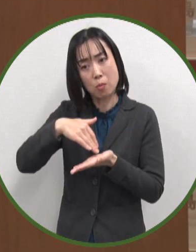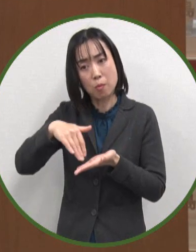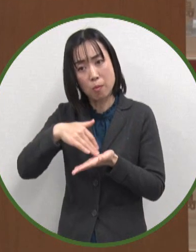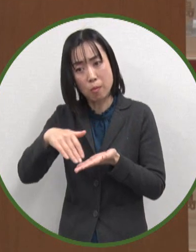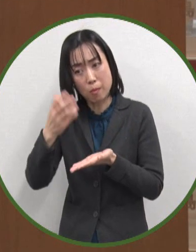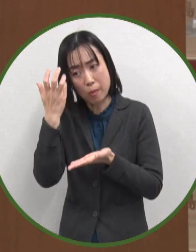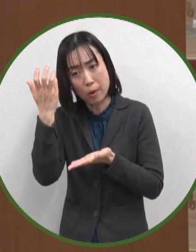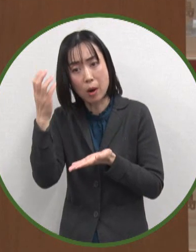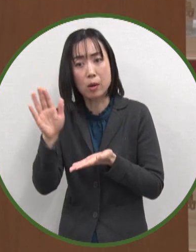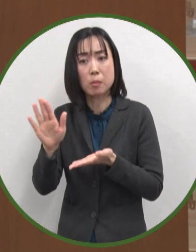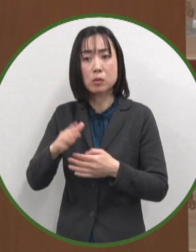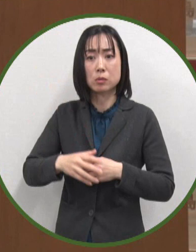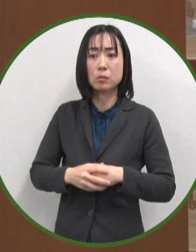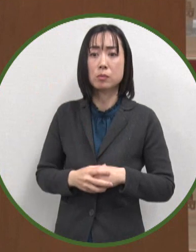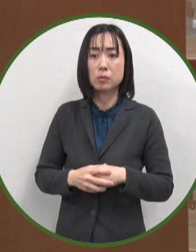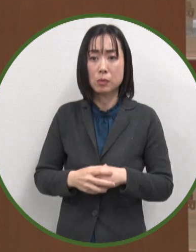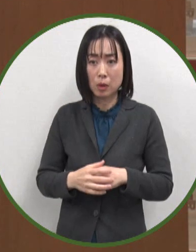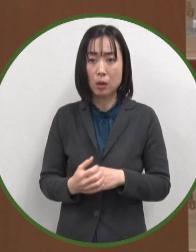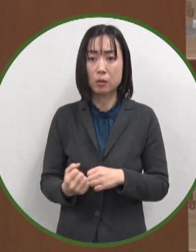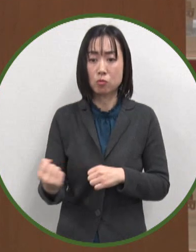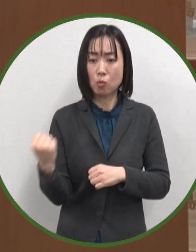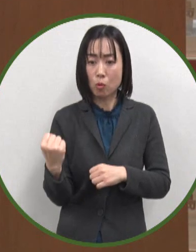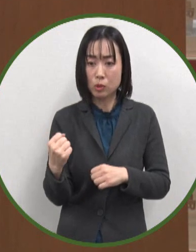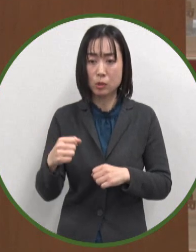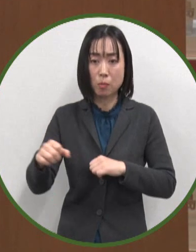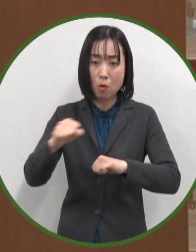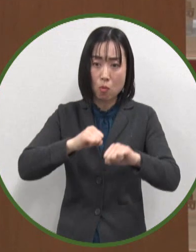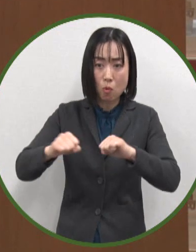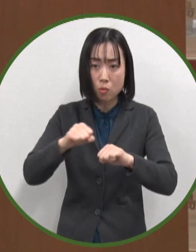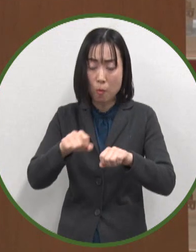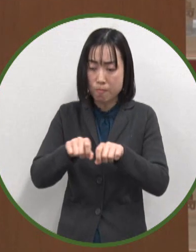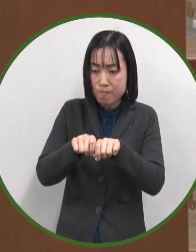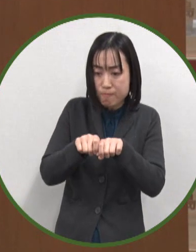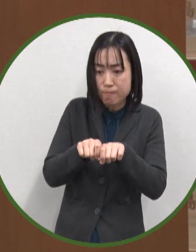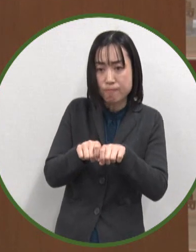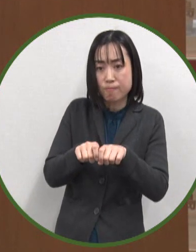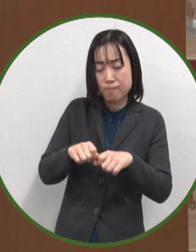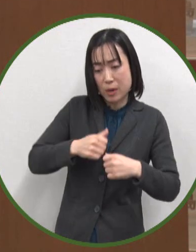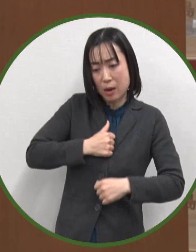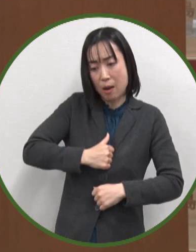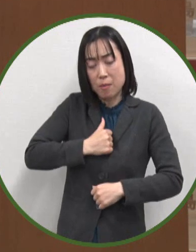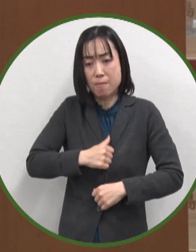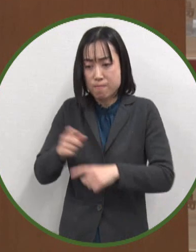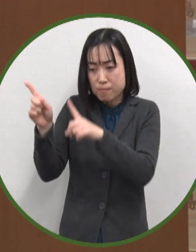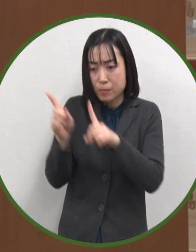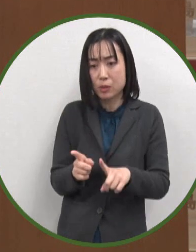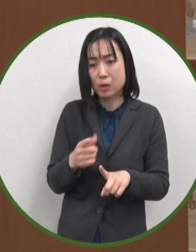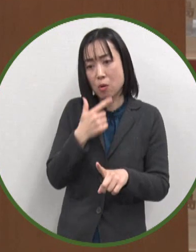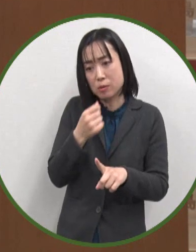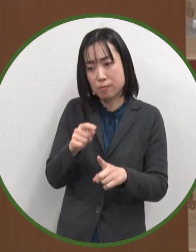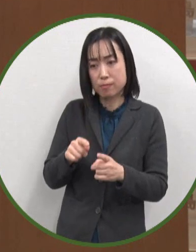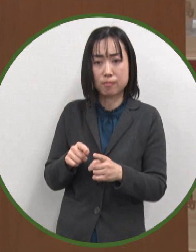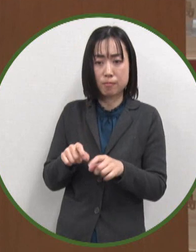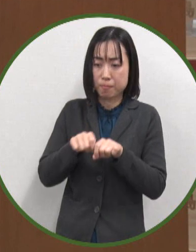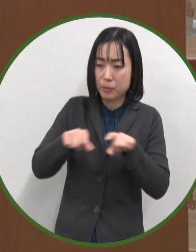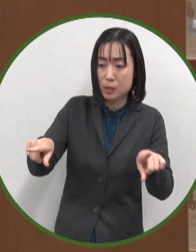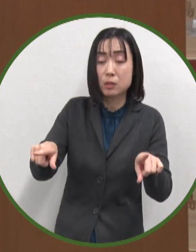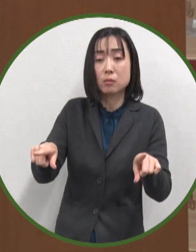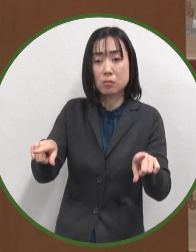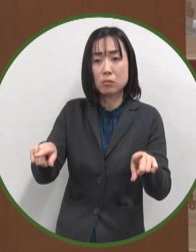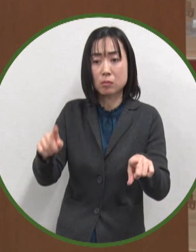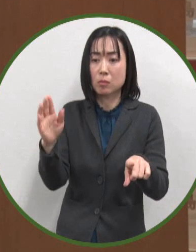こういった強い行動制限で皆様の日常生活に支障をきたすような状況を避けるために